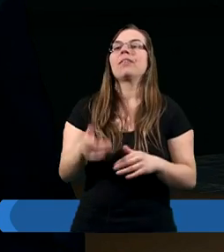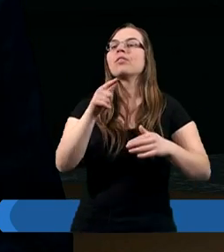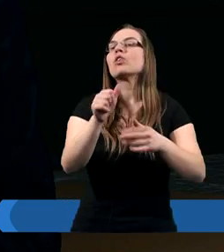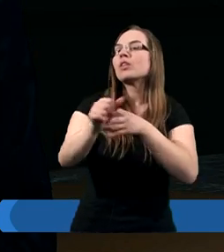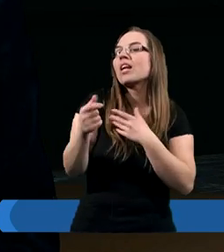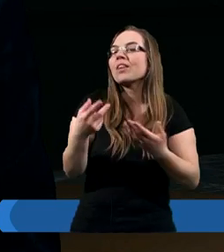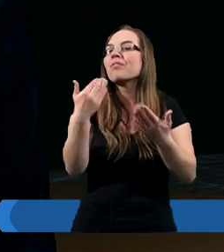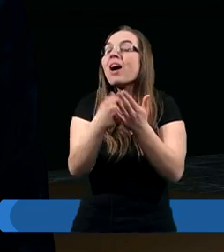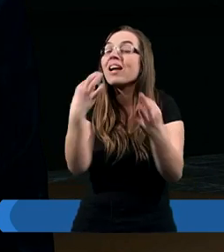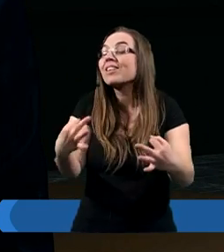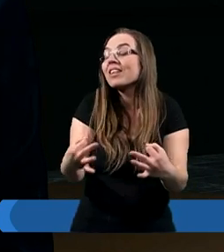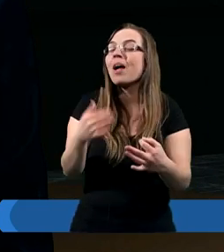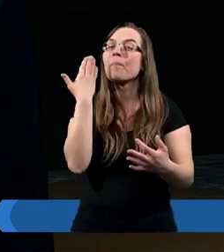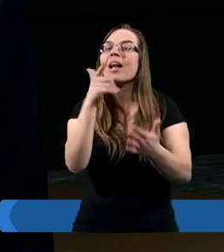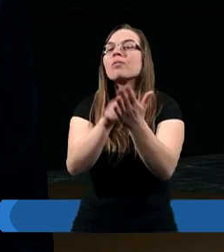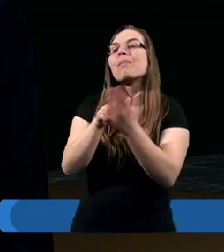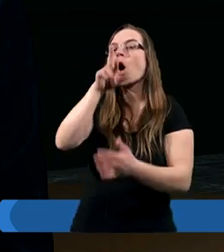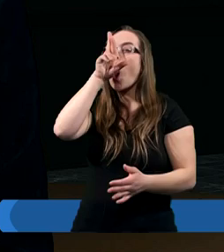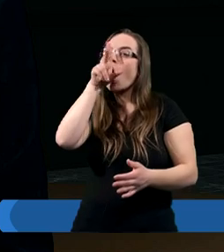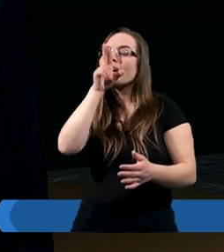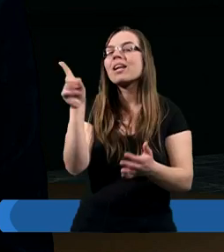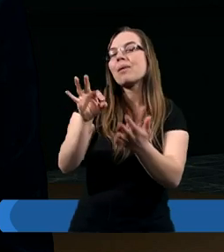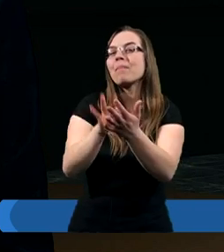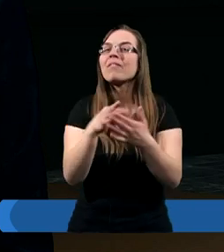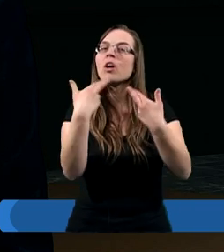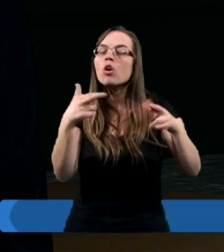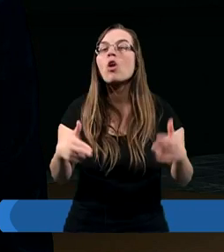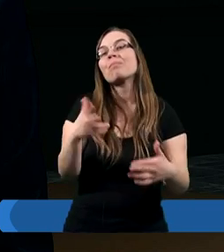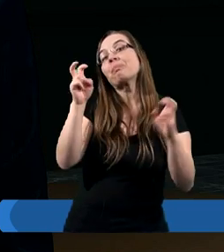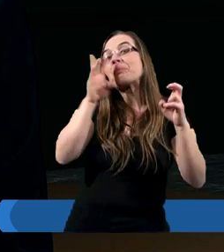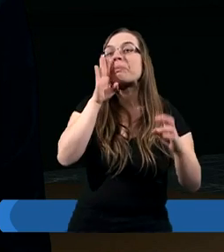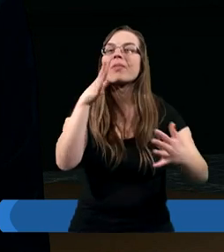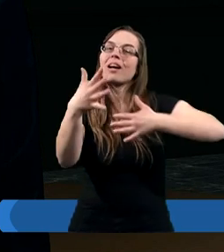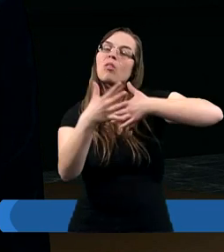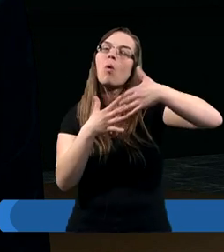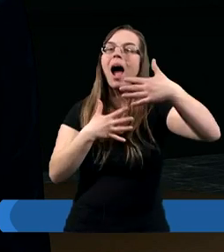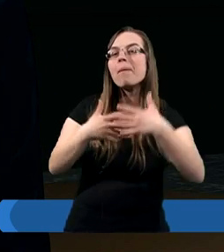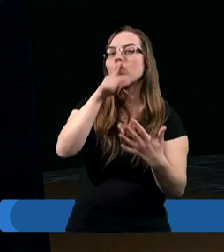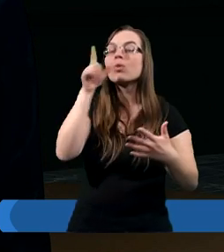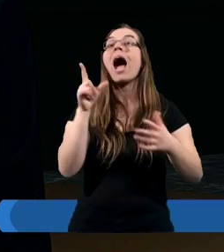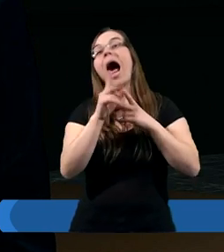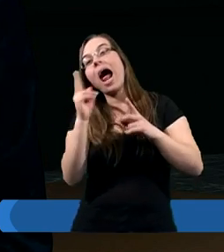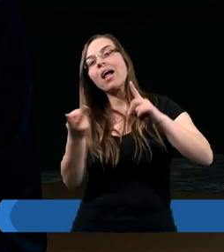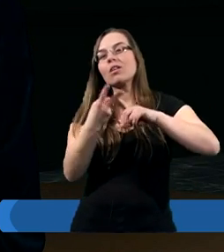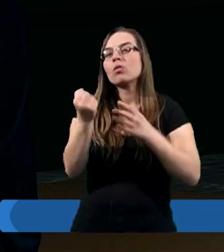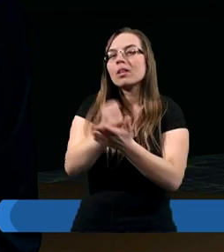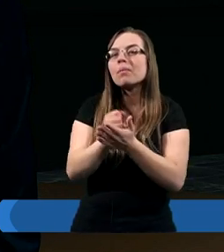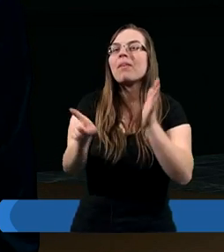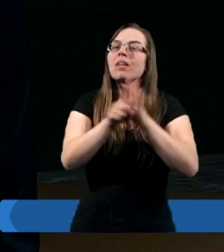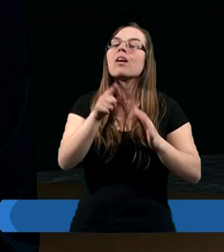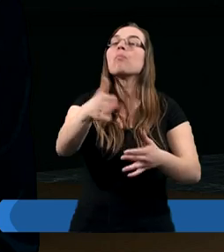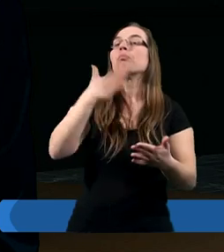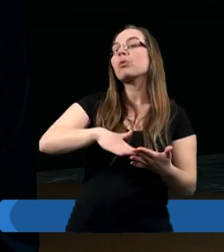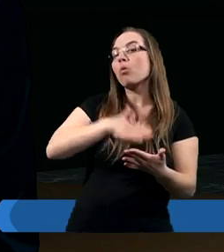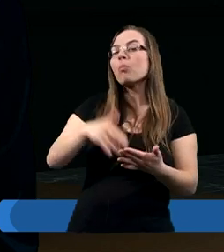są cechy, które dzisiaj często są kojarzone z pewnego rodzaju nawet słabością ludzką, ale z drugiej strony te cechy podobają się